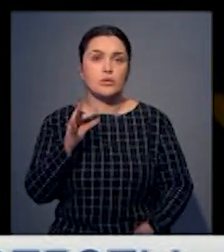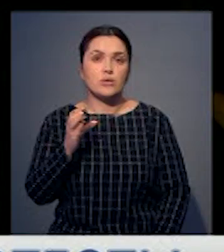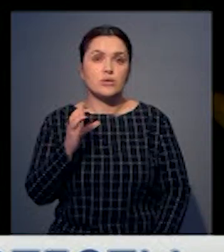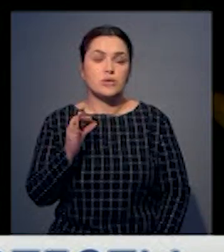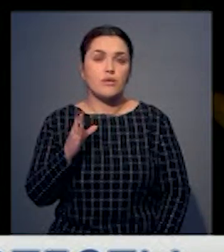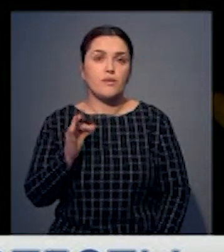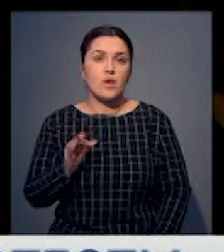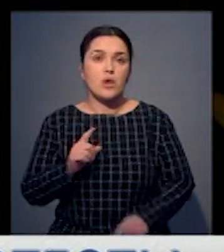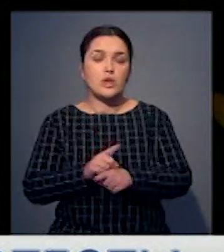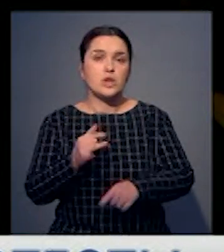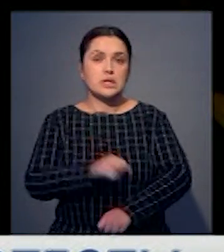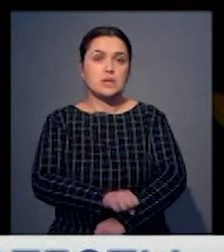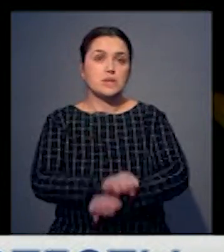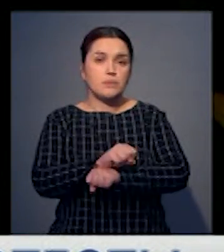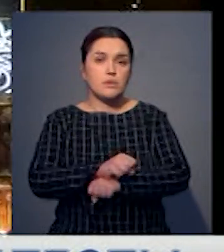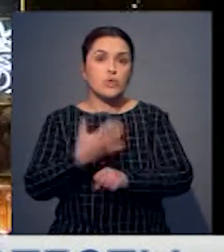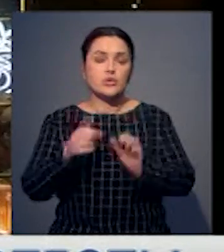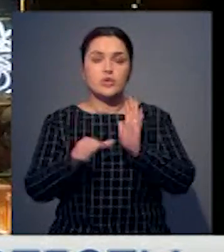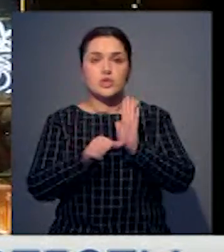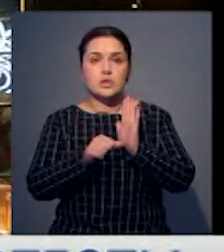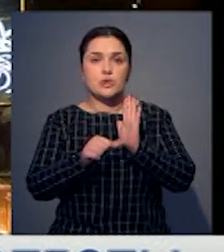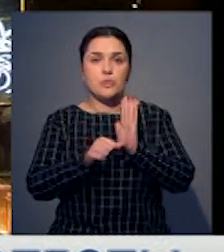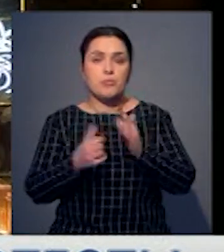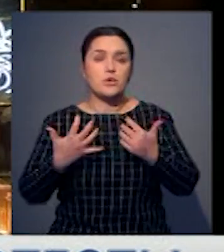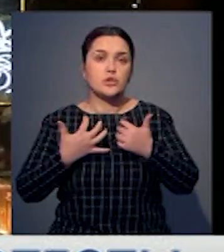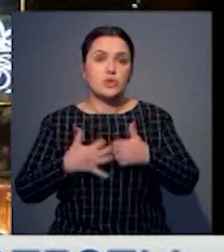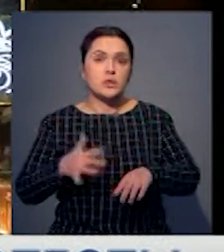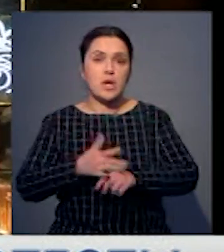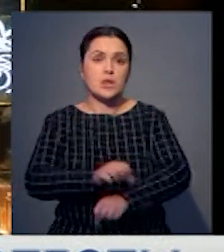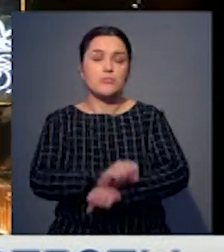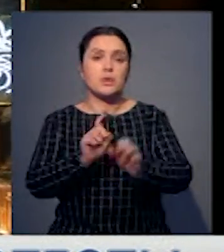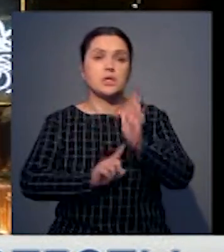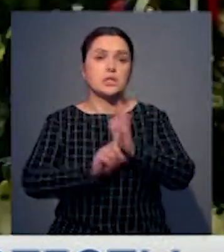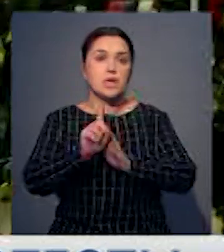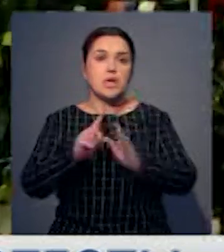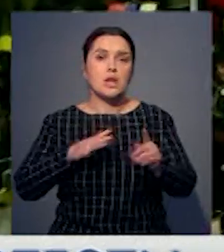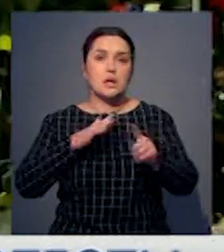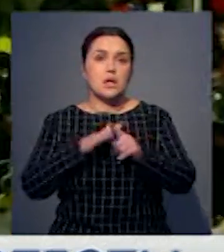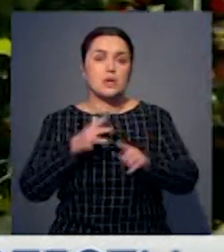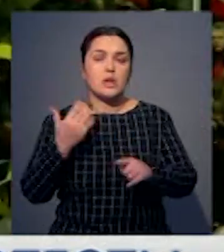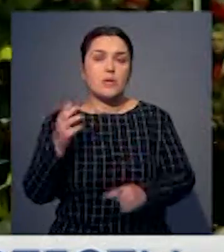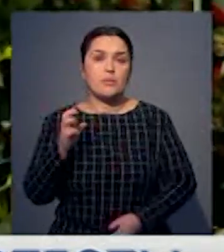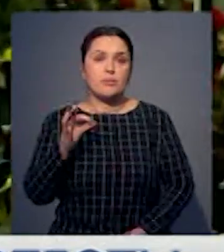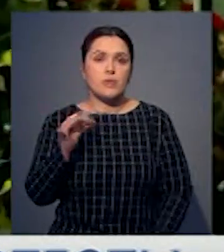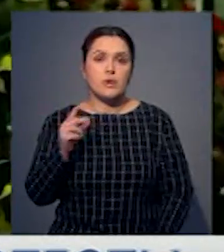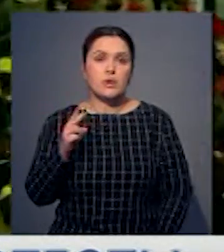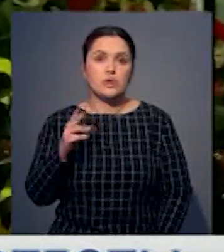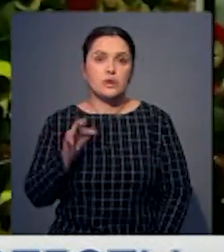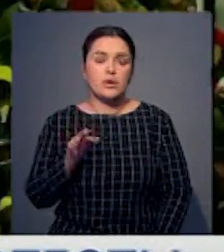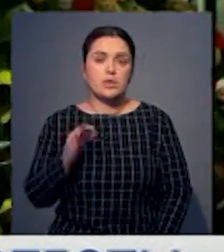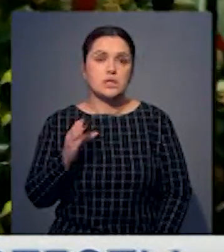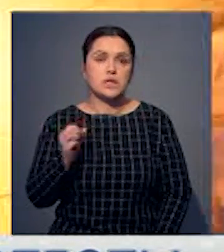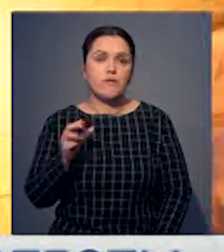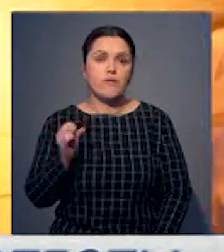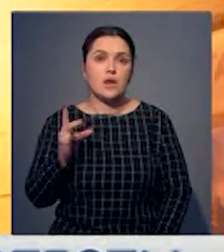с Косово. Отмечу, демонстрации в столице стали уже шестыми по счету. Волна выступлений началась после нападения на оппозиционера